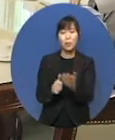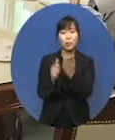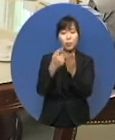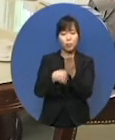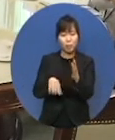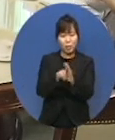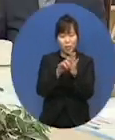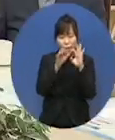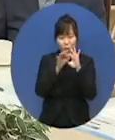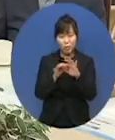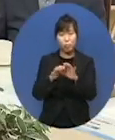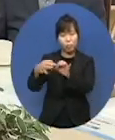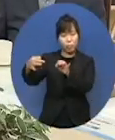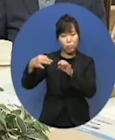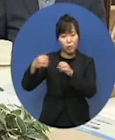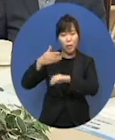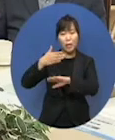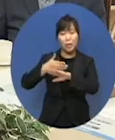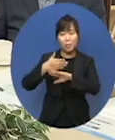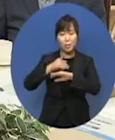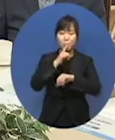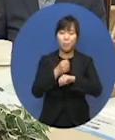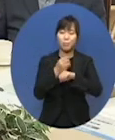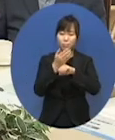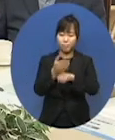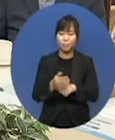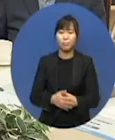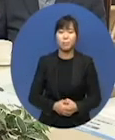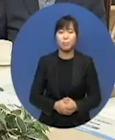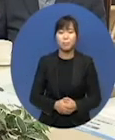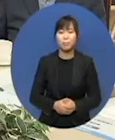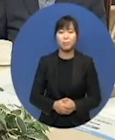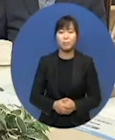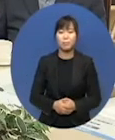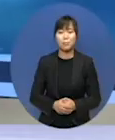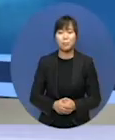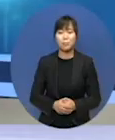위해 끊임없는 후원에 감사드린다고 소감을 밝혔습니다.